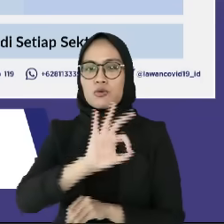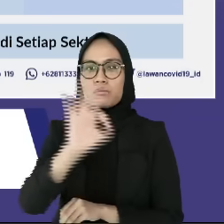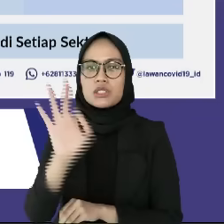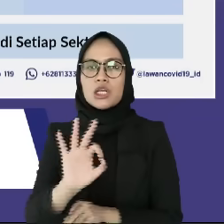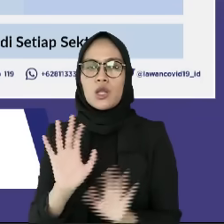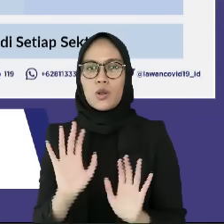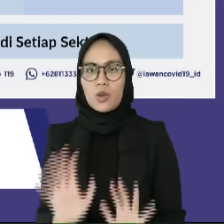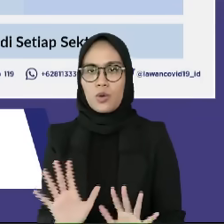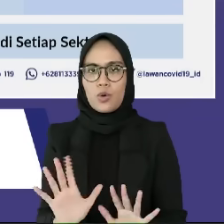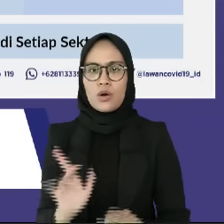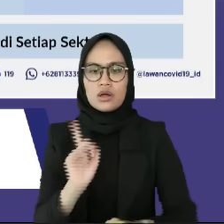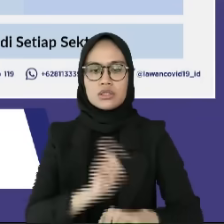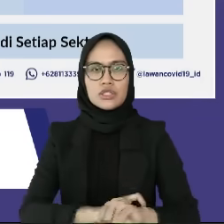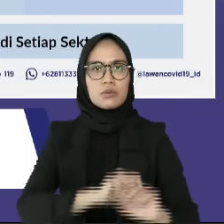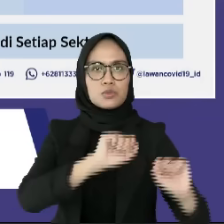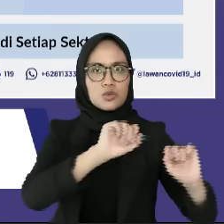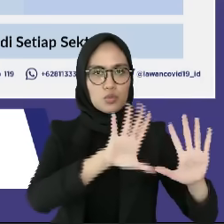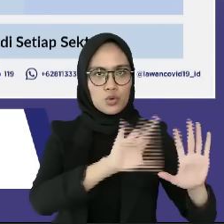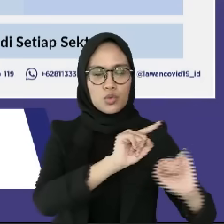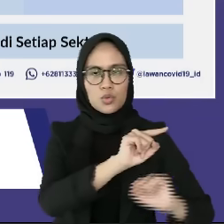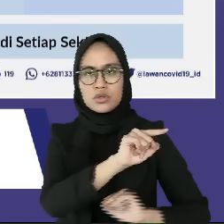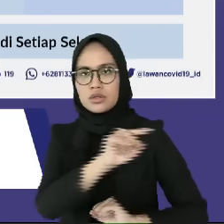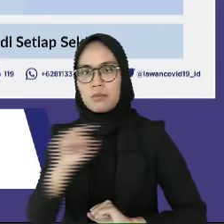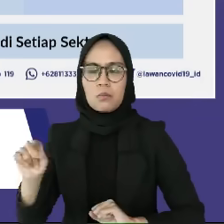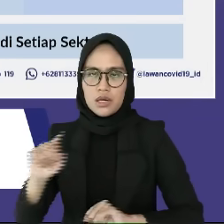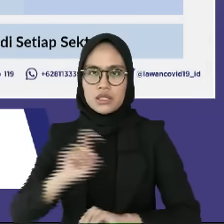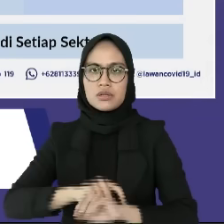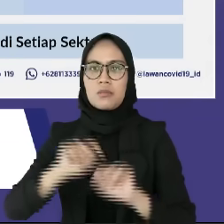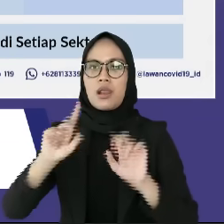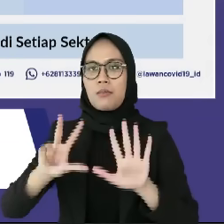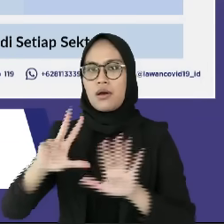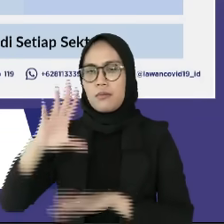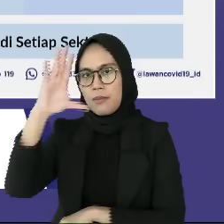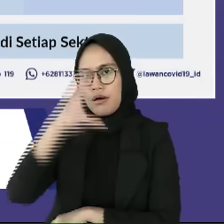pukul 10.00 sampai dengan 20.00.